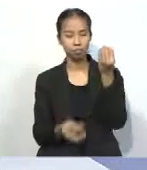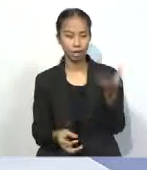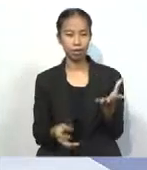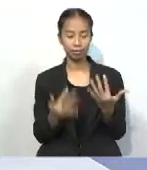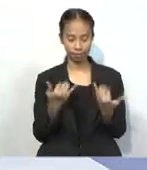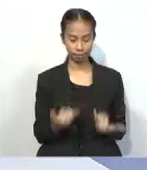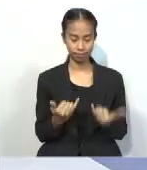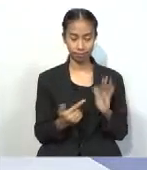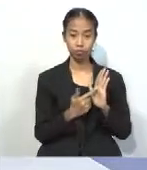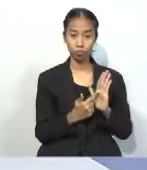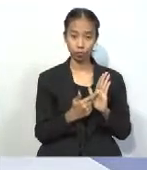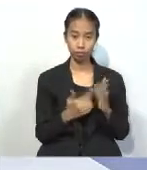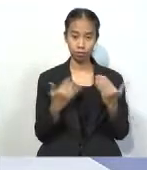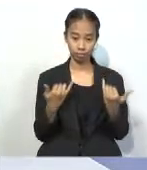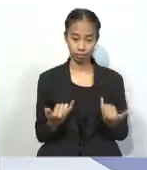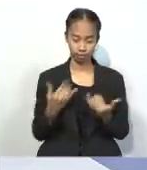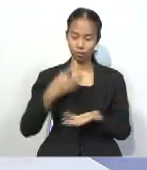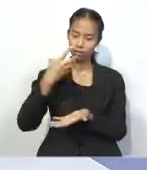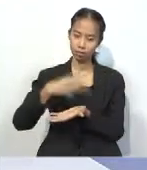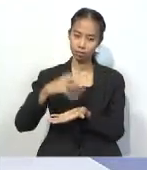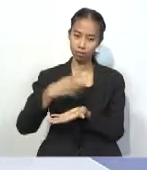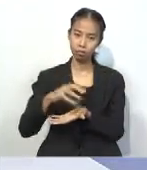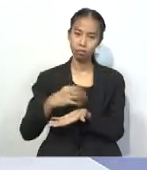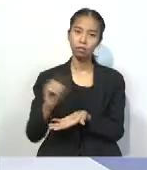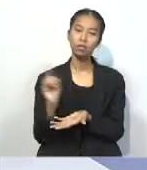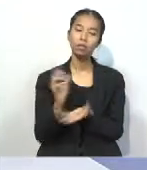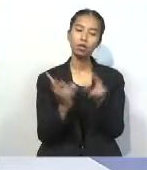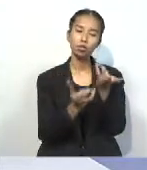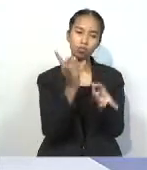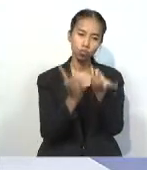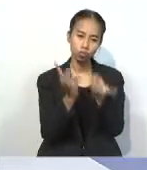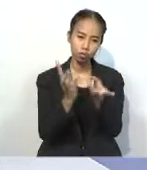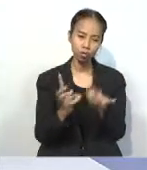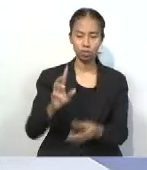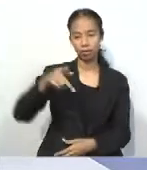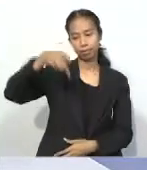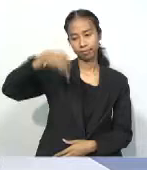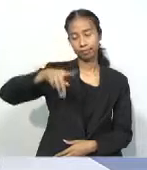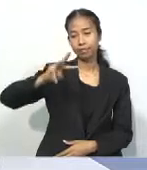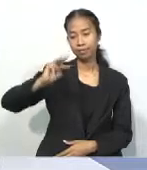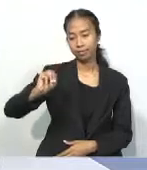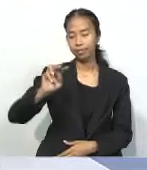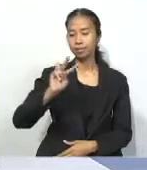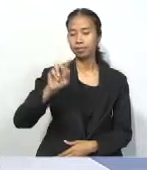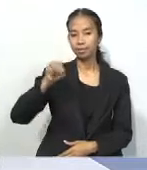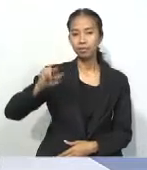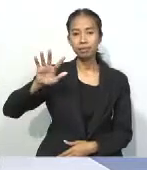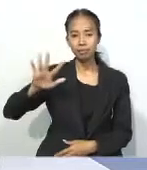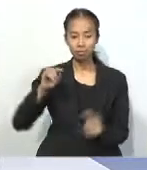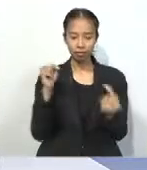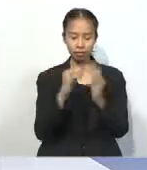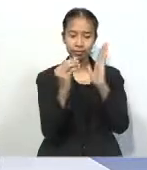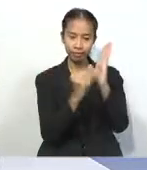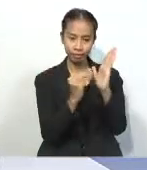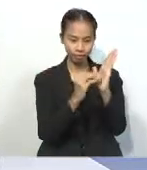วันนี้ค่ะกรมควบคุมมลพิษก็รายงานสภาพอากาศนะคะซึ่งมีเรื่องของฝุ่นละออง PM 2.5 ในพื้นที่กรุงเทพม